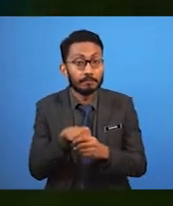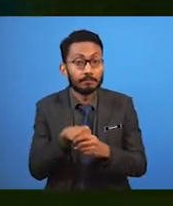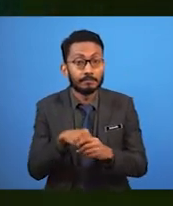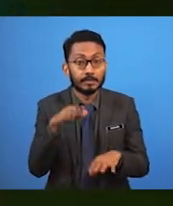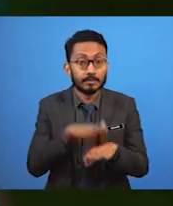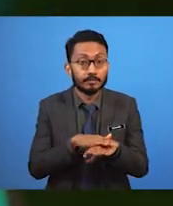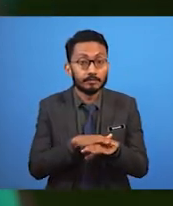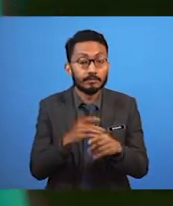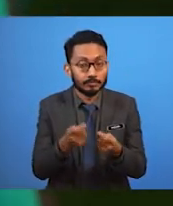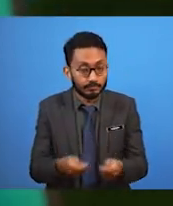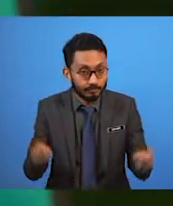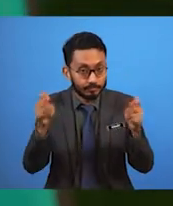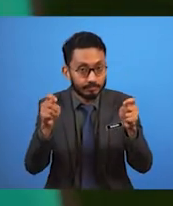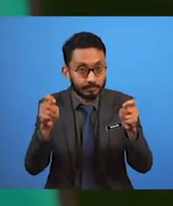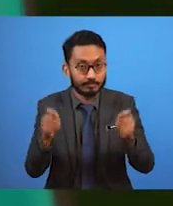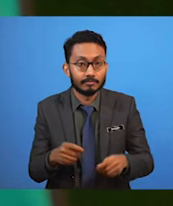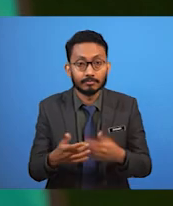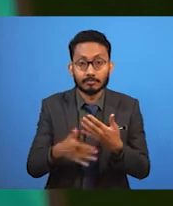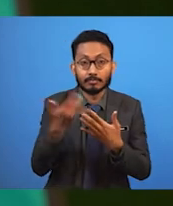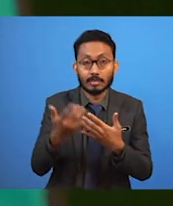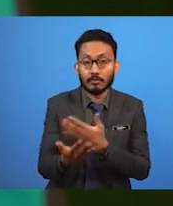tangki tenakan pada awal pagi.